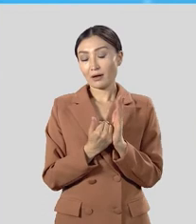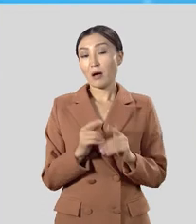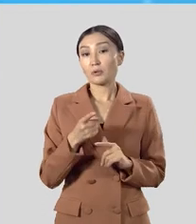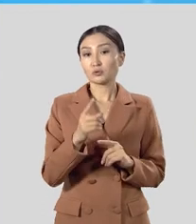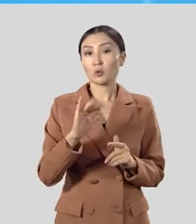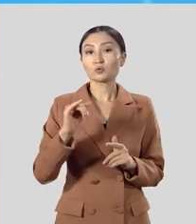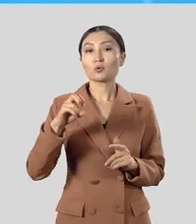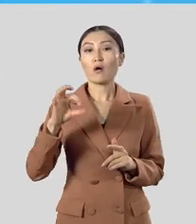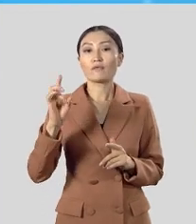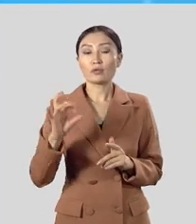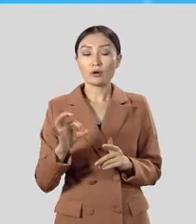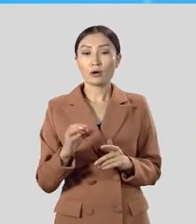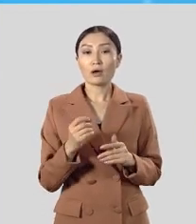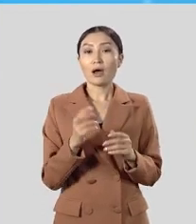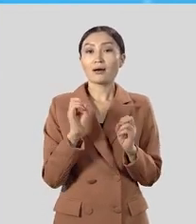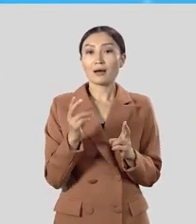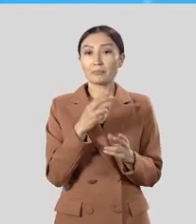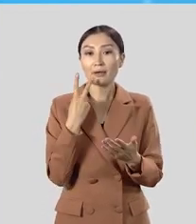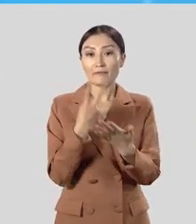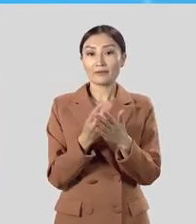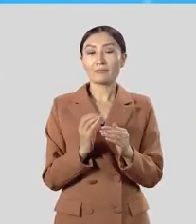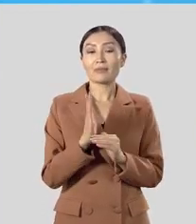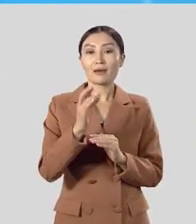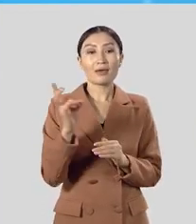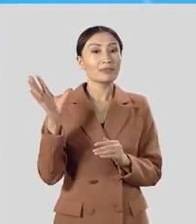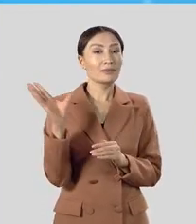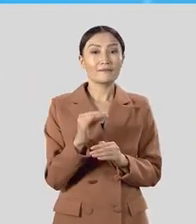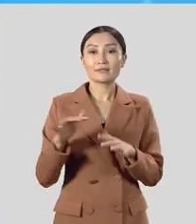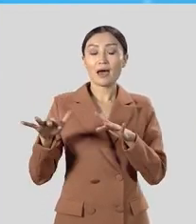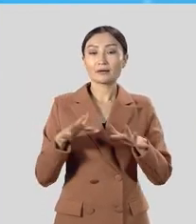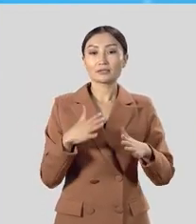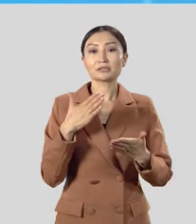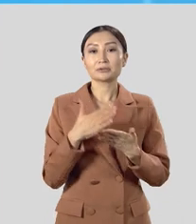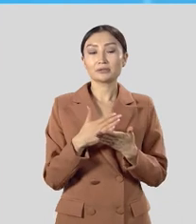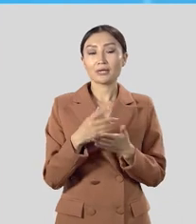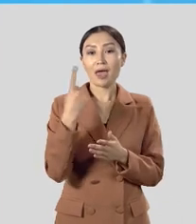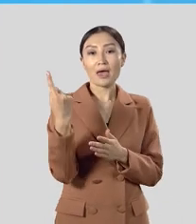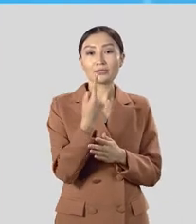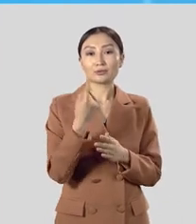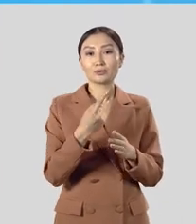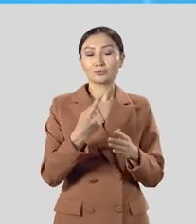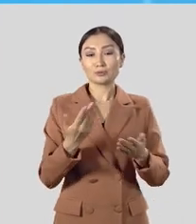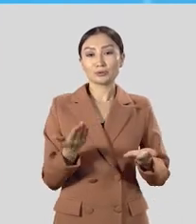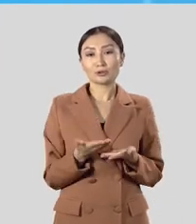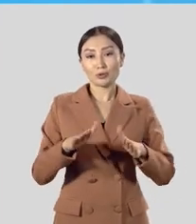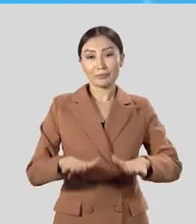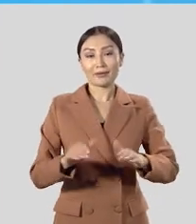Почему условно? Потому что, как мы увидим далее, не все организмы имеют единую среду обитания.